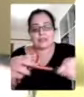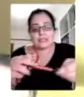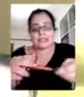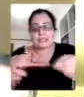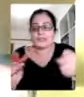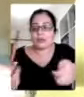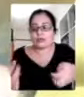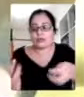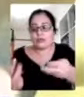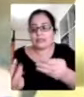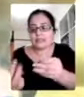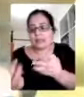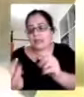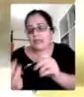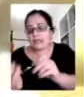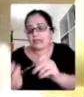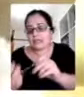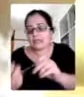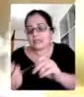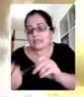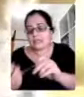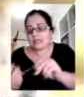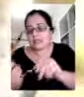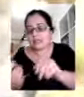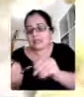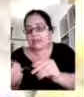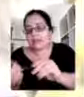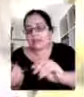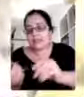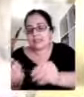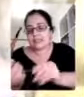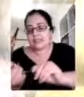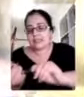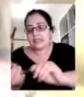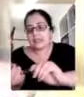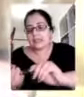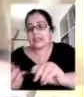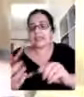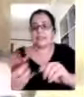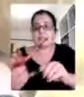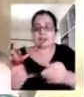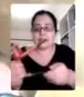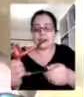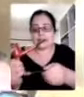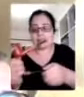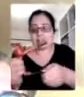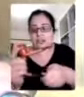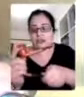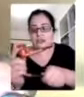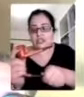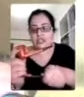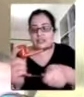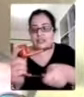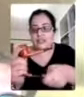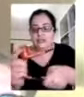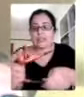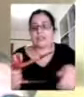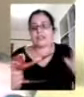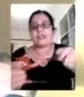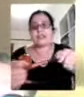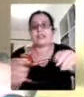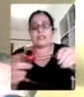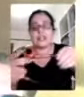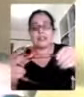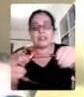alakalı. Ben bu ikisini de gördüm, bayıldım, almak istedim. Ve içimlerinin ilk andan itibaren şey olmayacağını, daha sonra